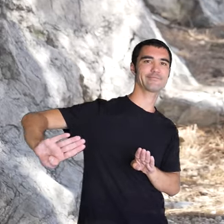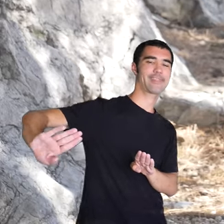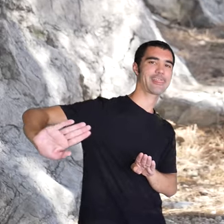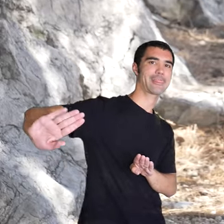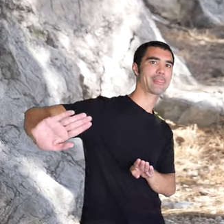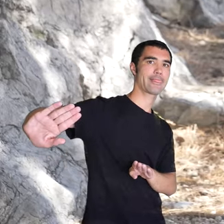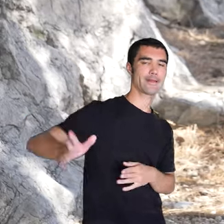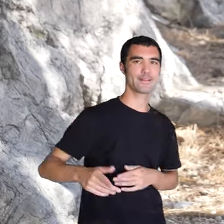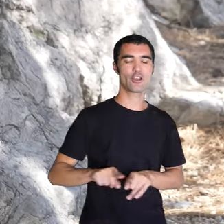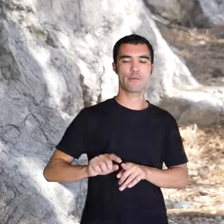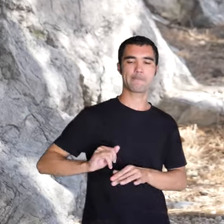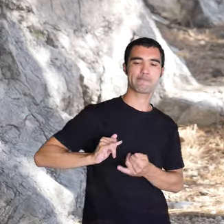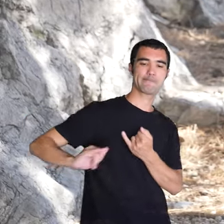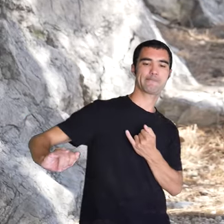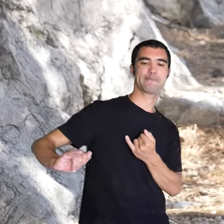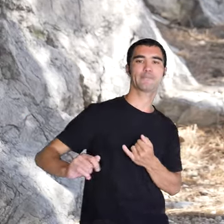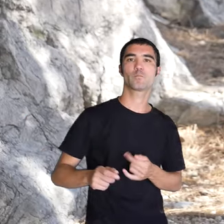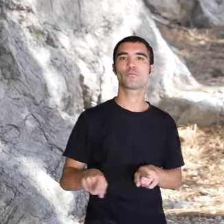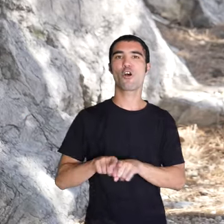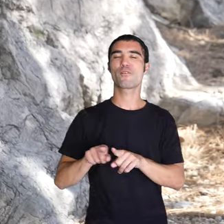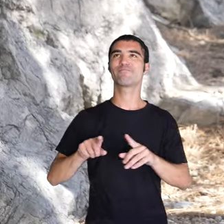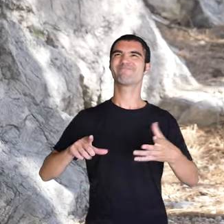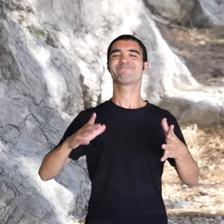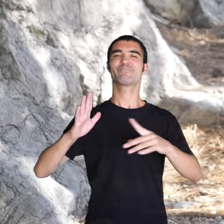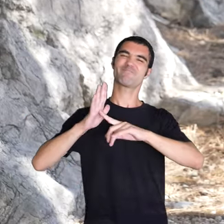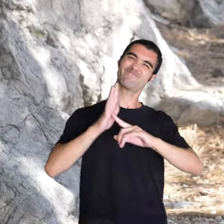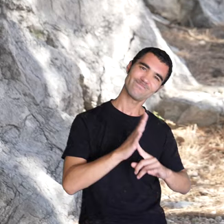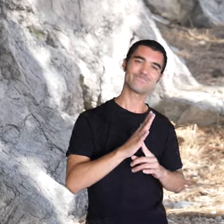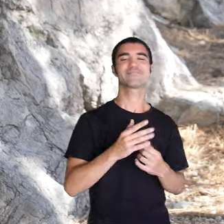però sí que sempre ens hem com posat a un costat